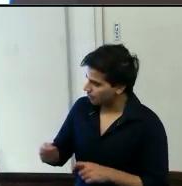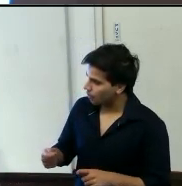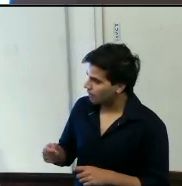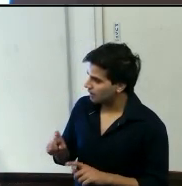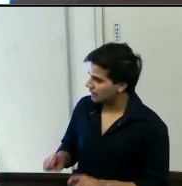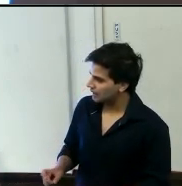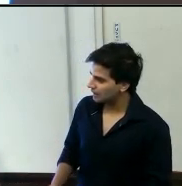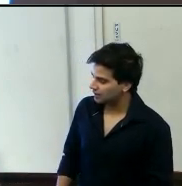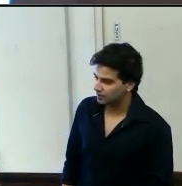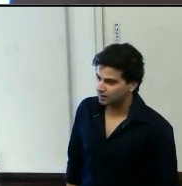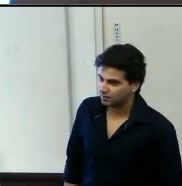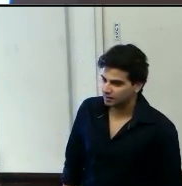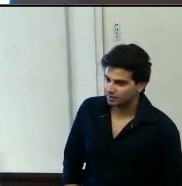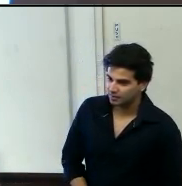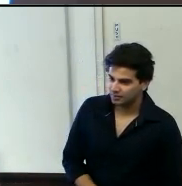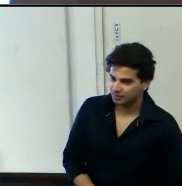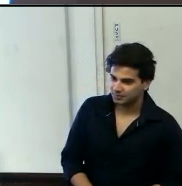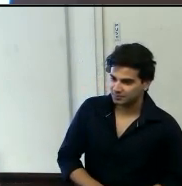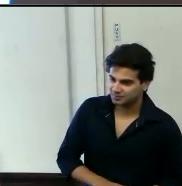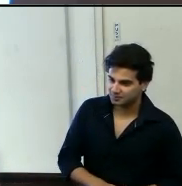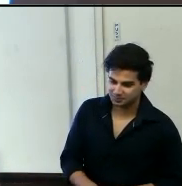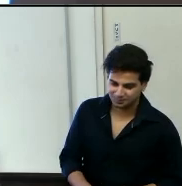ಆಮೇಲೆ ಇನ್ನೊಂದು,